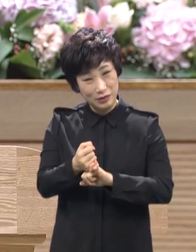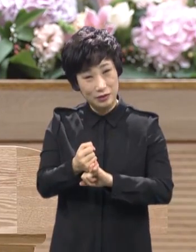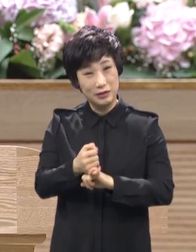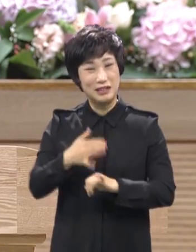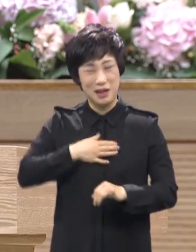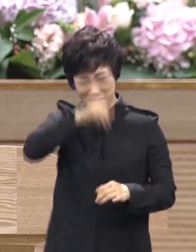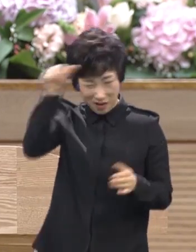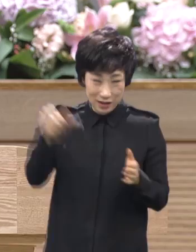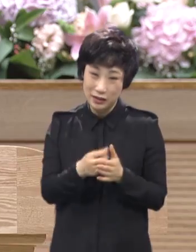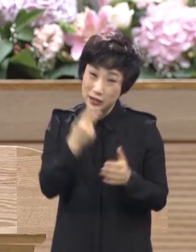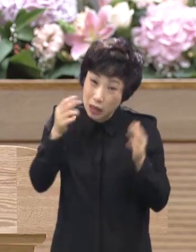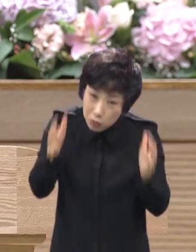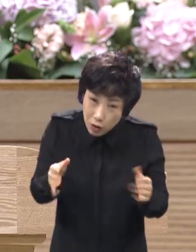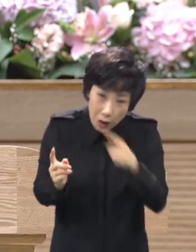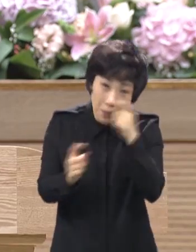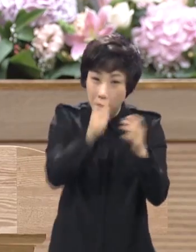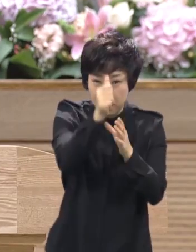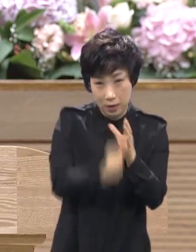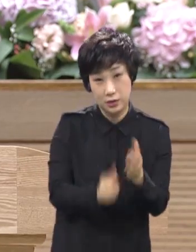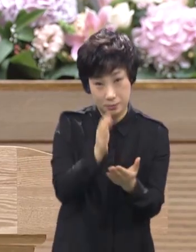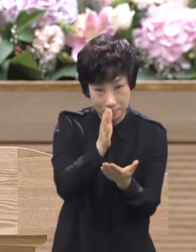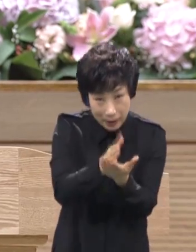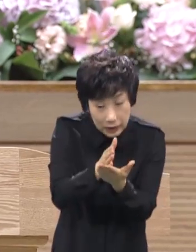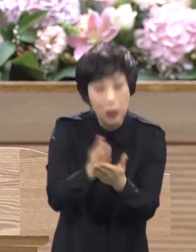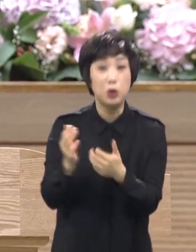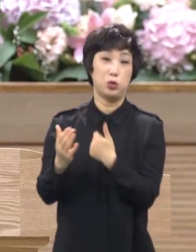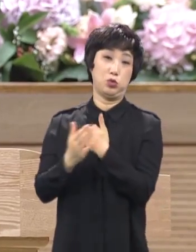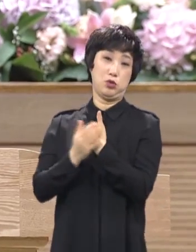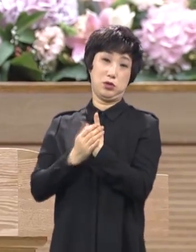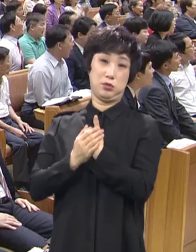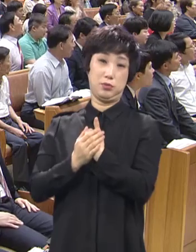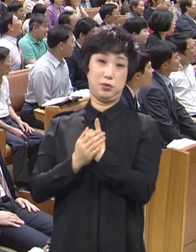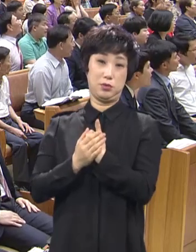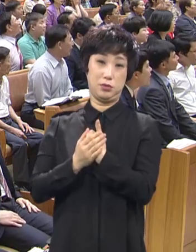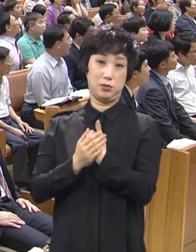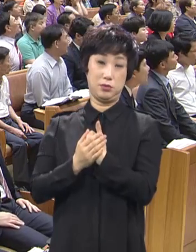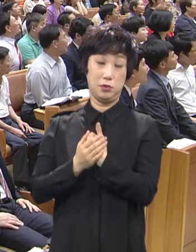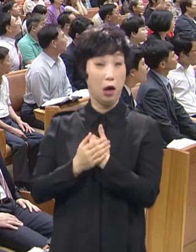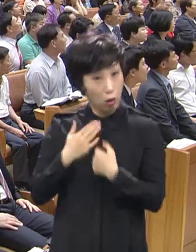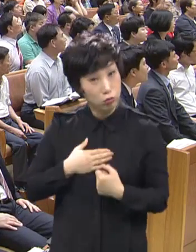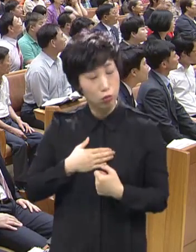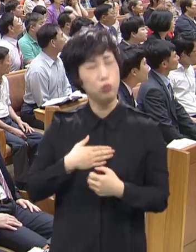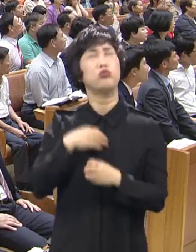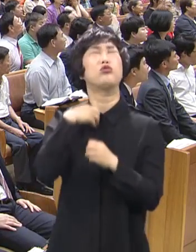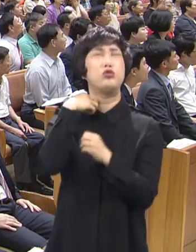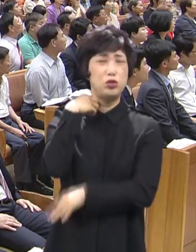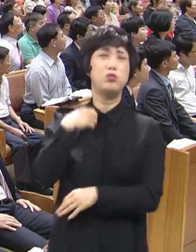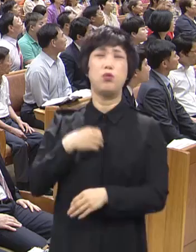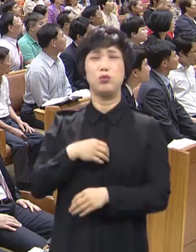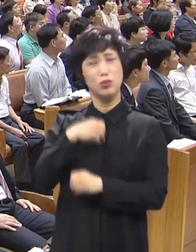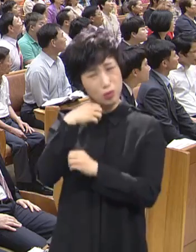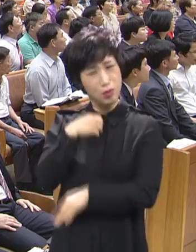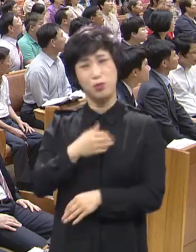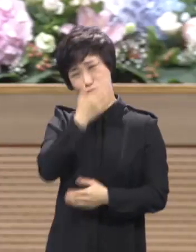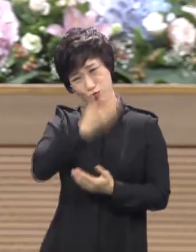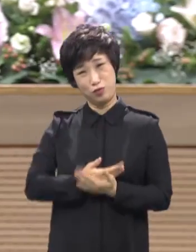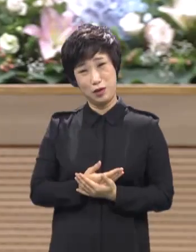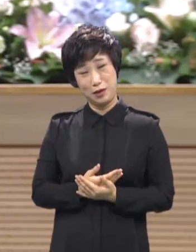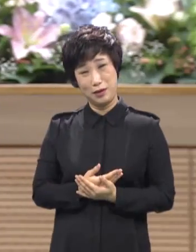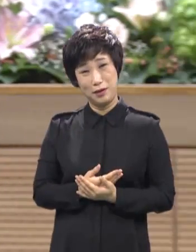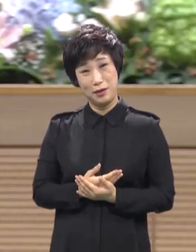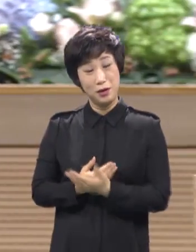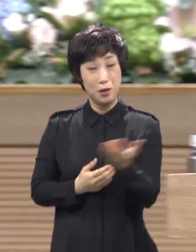내 평생에 미혹당하지 않게 하옵소서. 이건 기본적인 거예요. 기본적인 거.